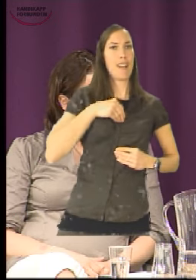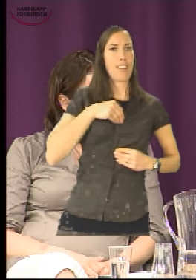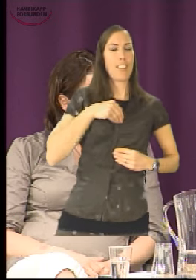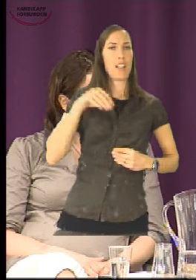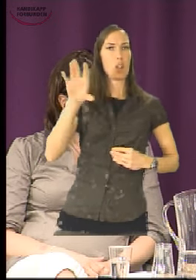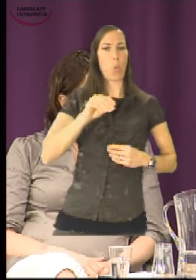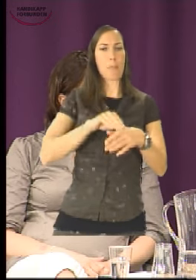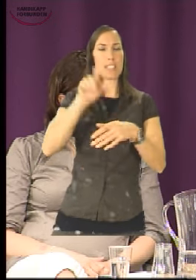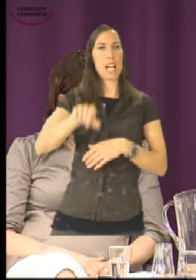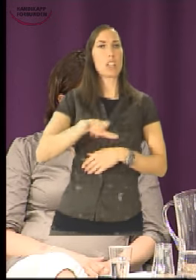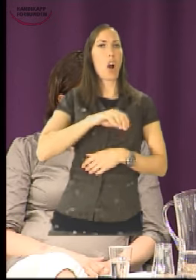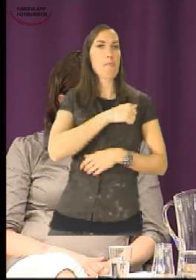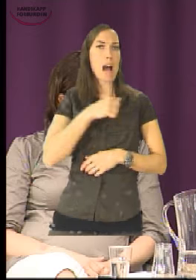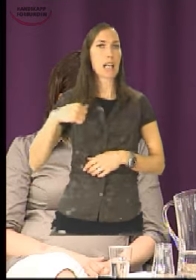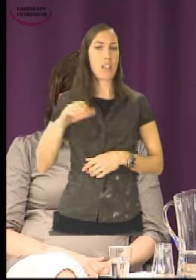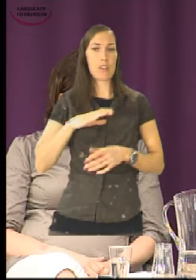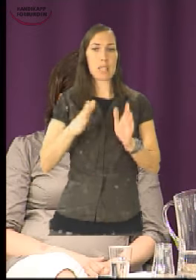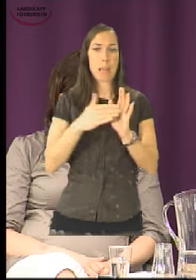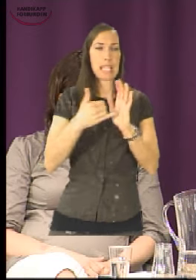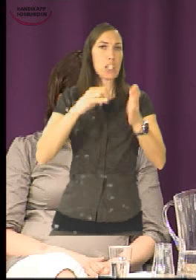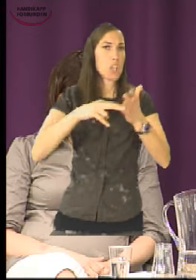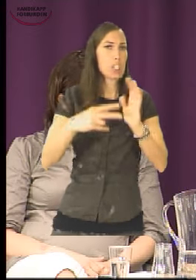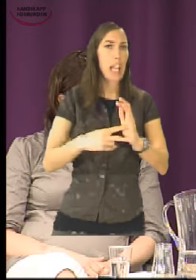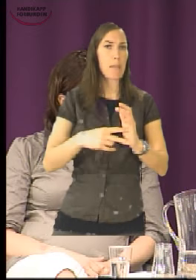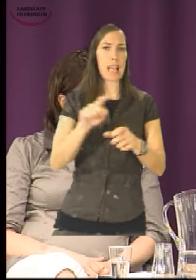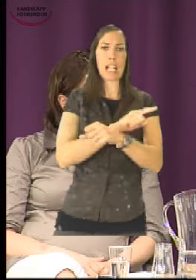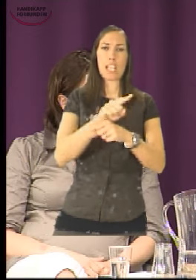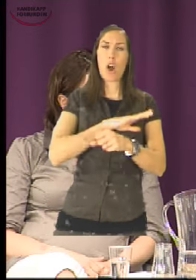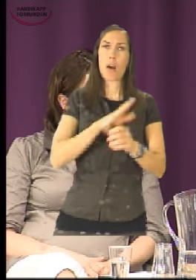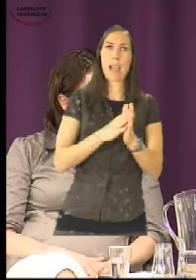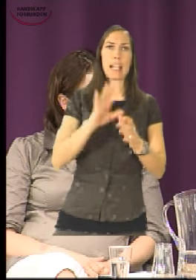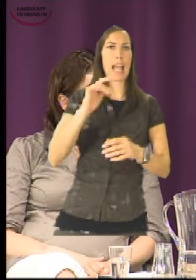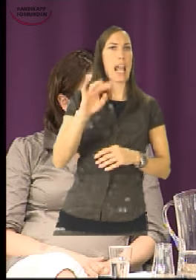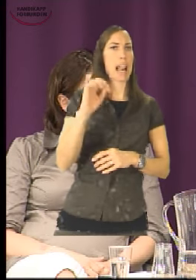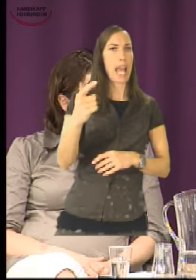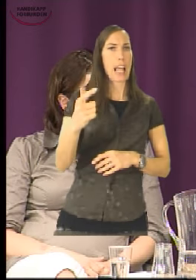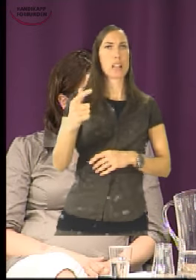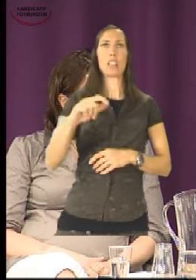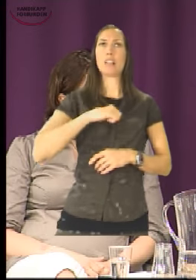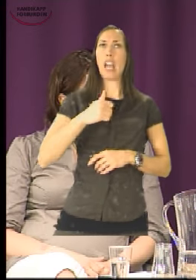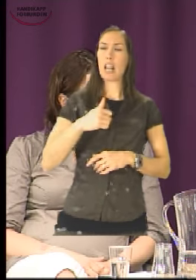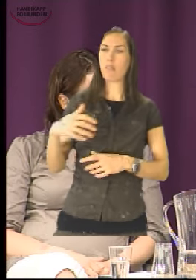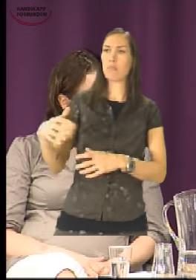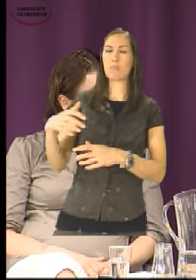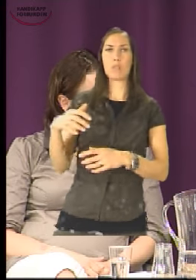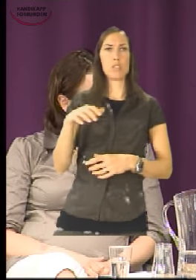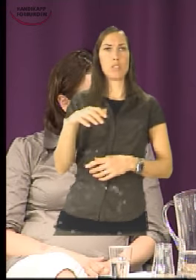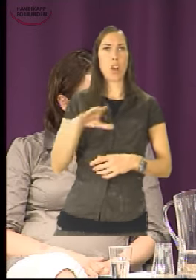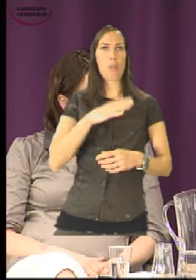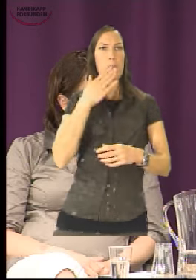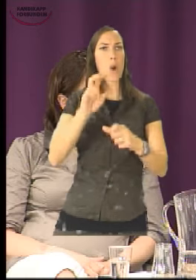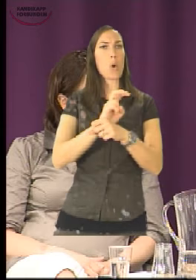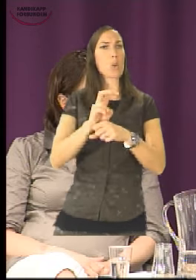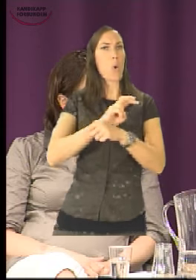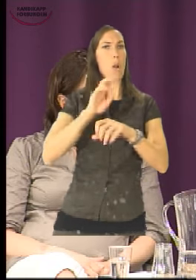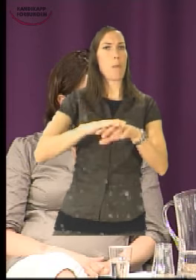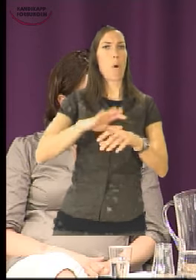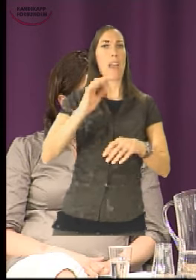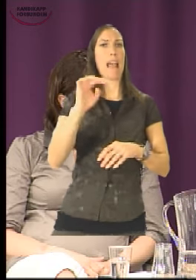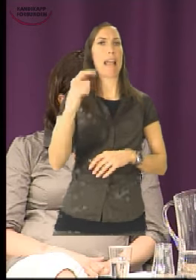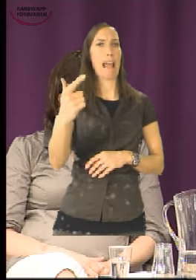kunna finnas i systemet, ha med sig helheten och vara också en bärare på något sätt av helheten mellan systemen. Och jag tror att vi